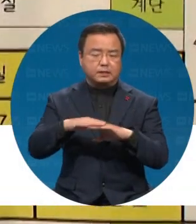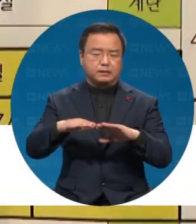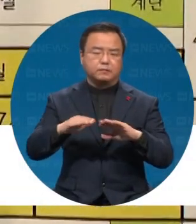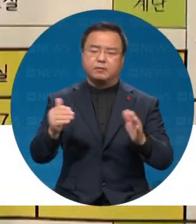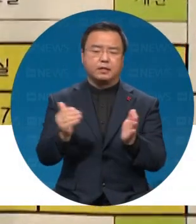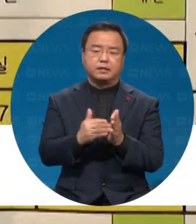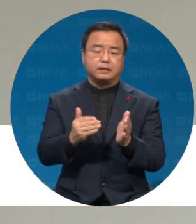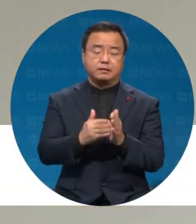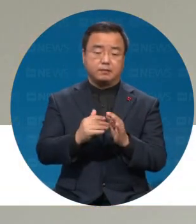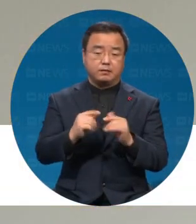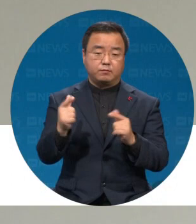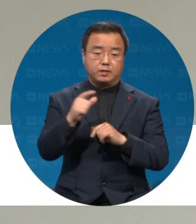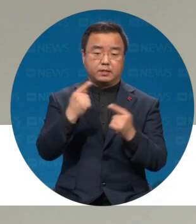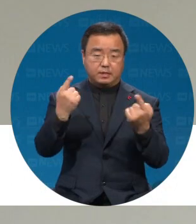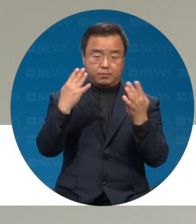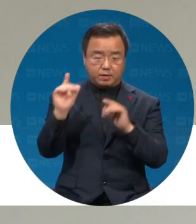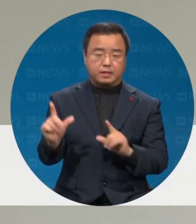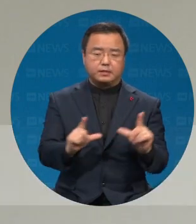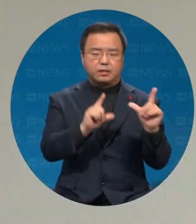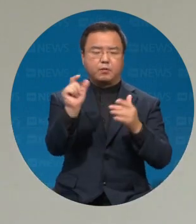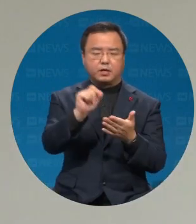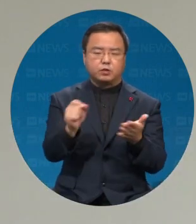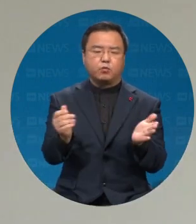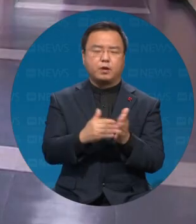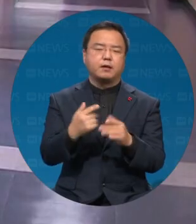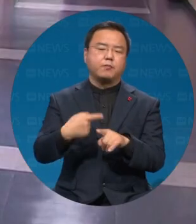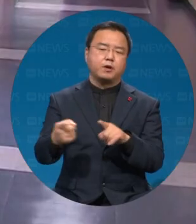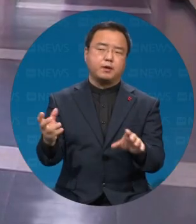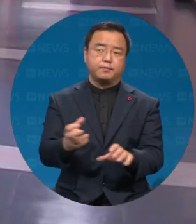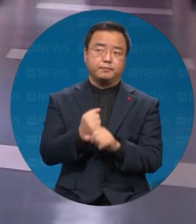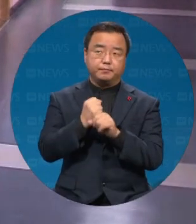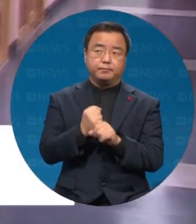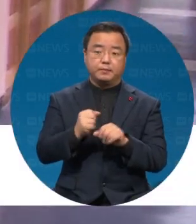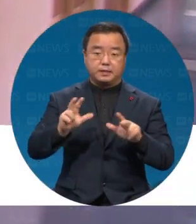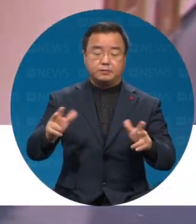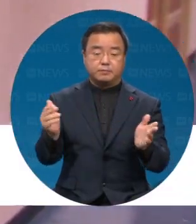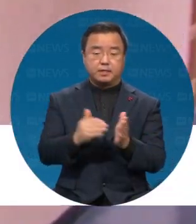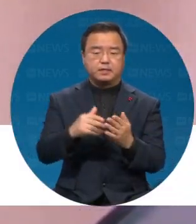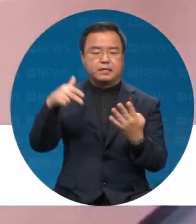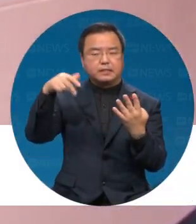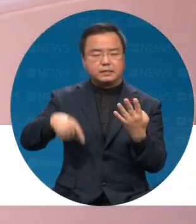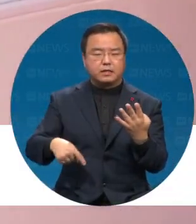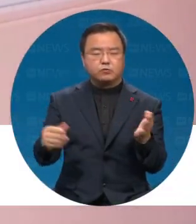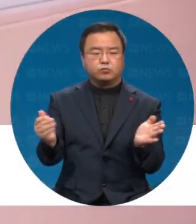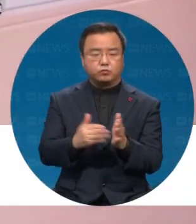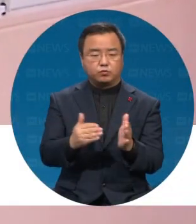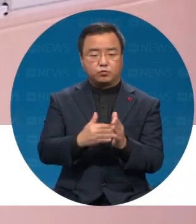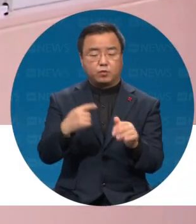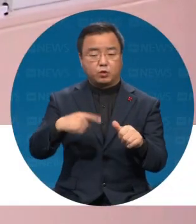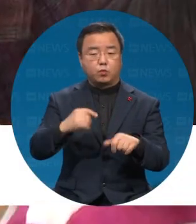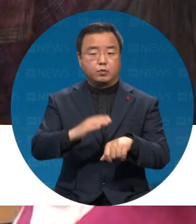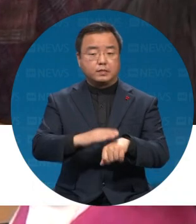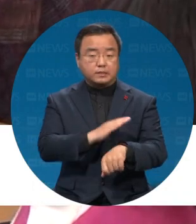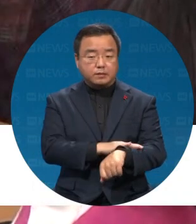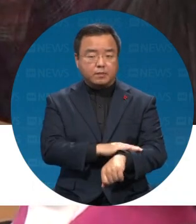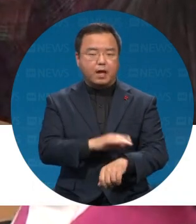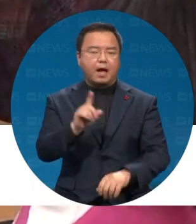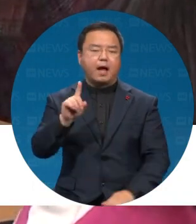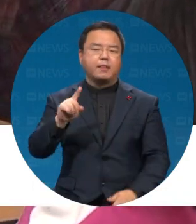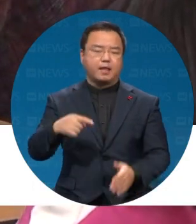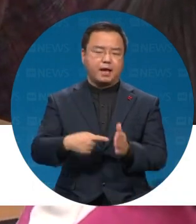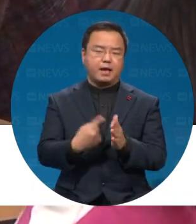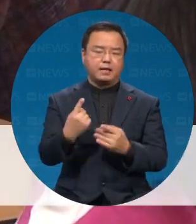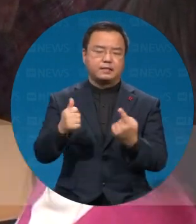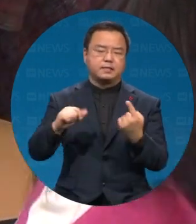등의 요소도 평가에 종합적으로 반영합니다 또 기존의 사주의 그쳤던 교육실 수 또 한 학기로 그